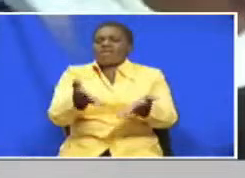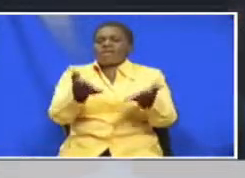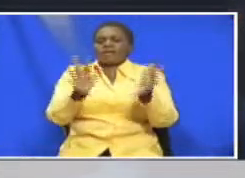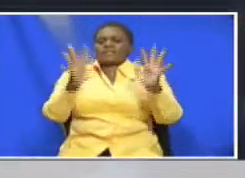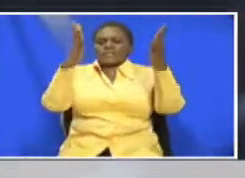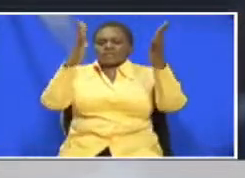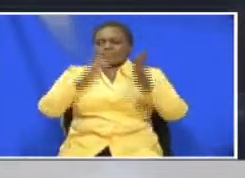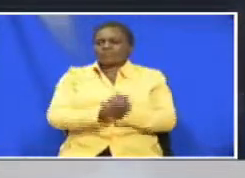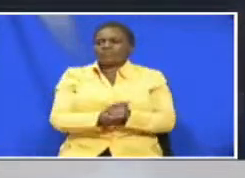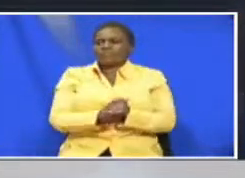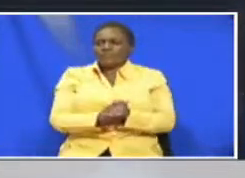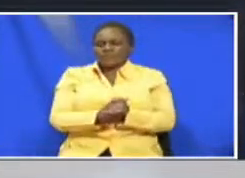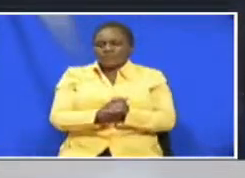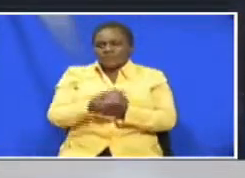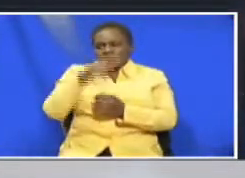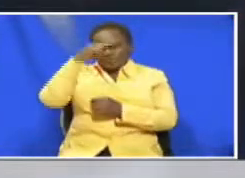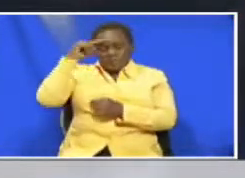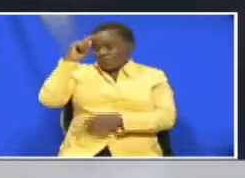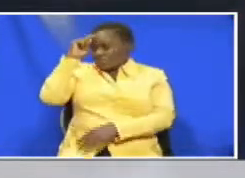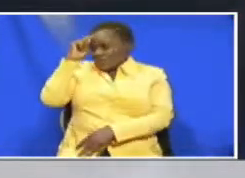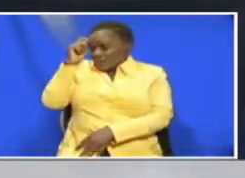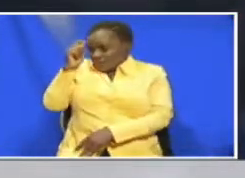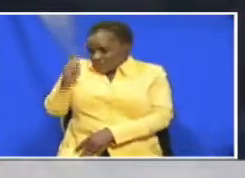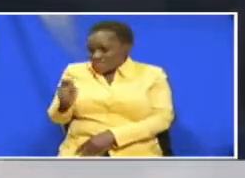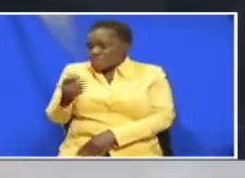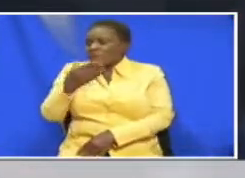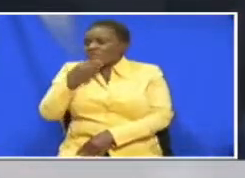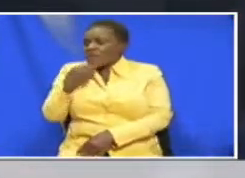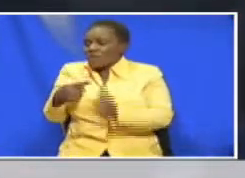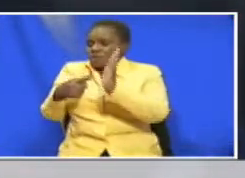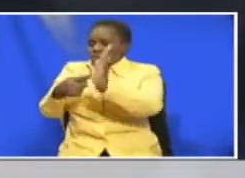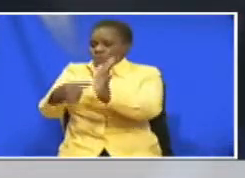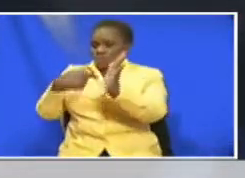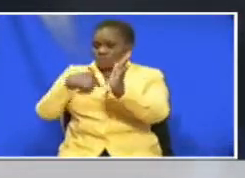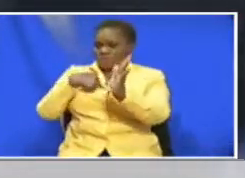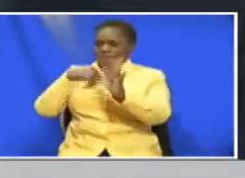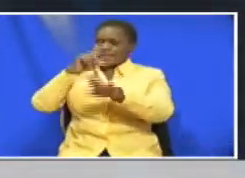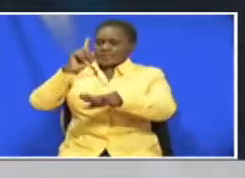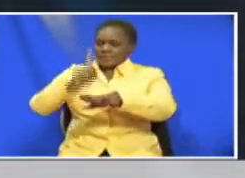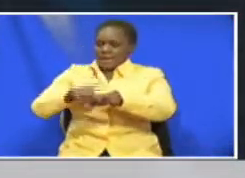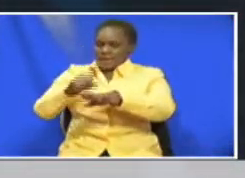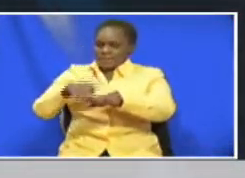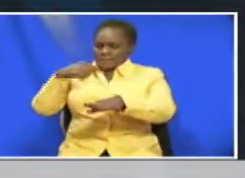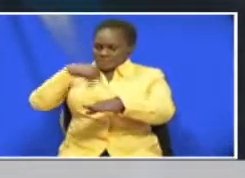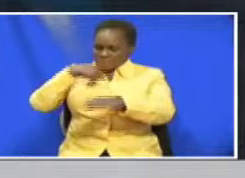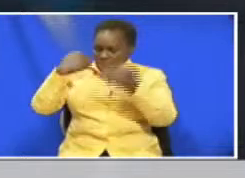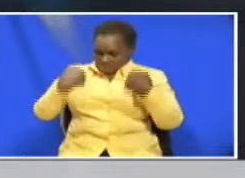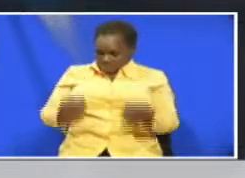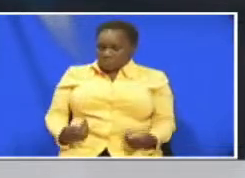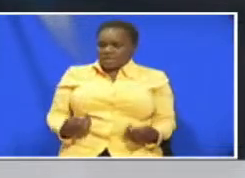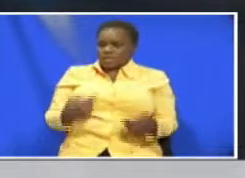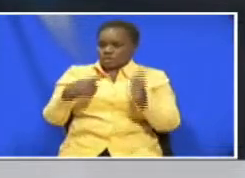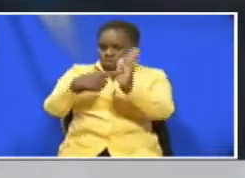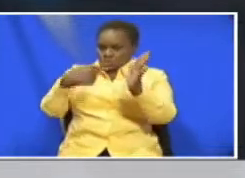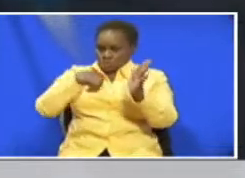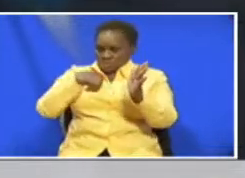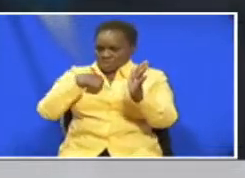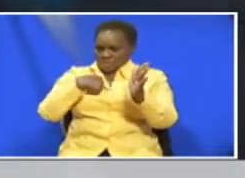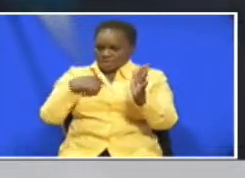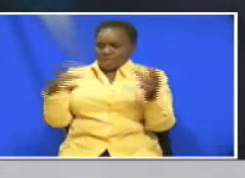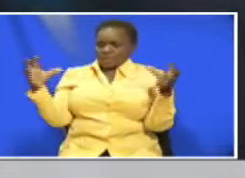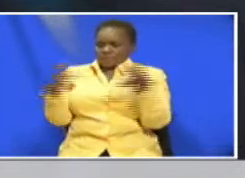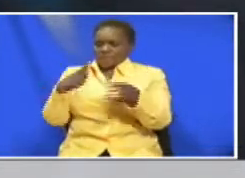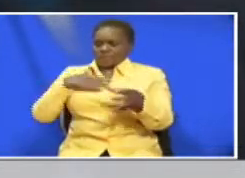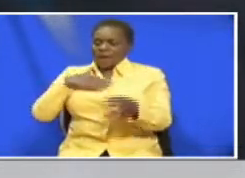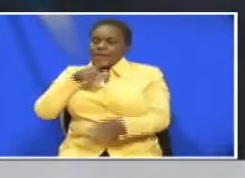hii. Kwa sababu ya heshima baba alitupatia, alinipatia mimi binafsi na chama